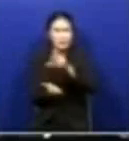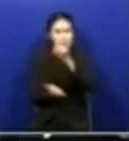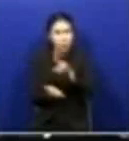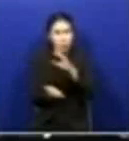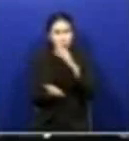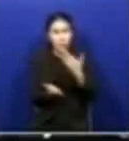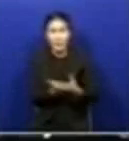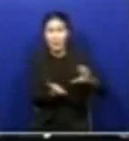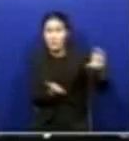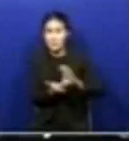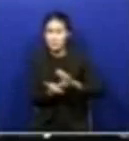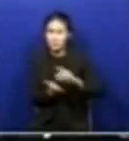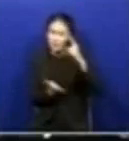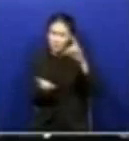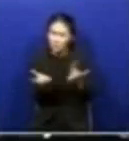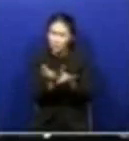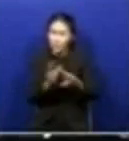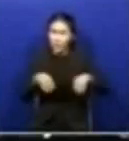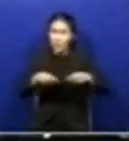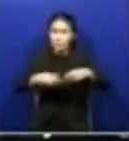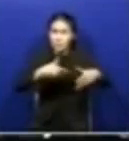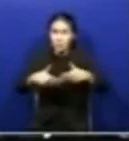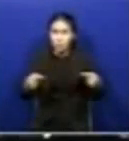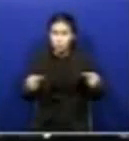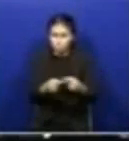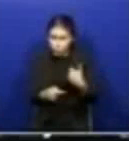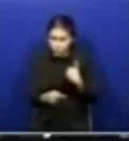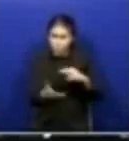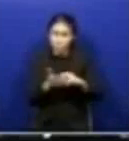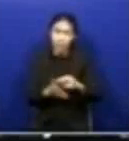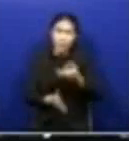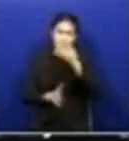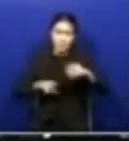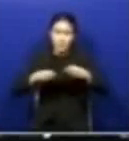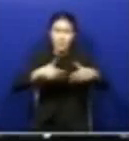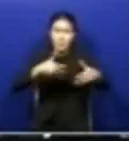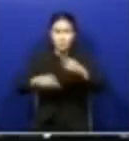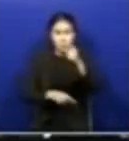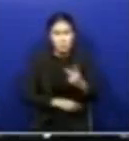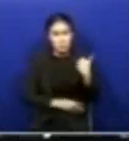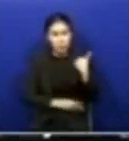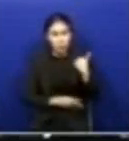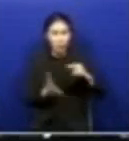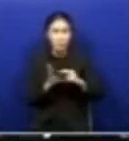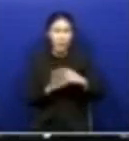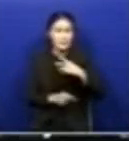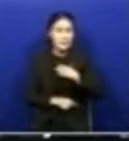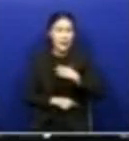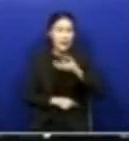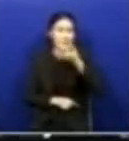ๆแล้วมันเกิดประสิทธิภาพกับประชาชนไหมประชาชนได้สร้างงานให้กับประชาชนไหมไม่ได้ไปสร้างงานให้กับผู้รับเห